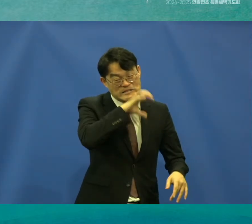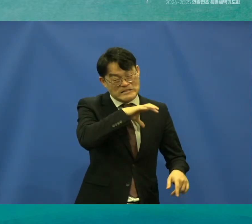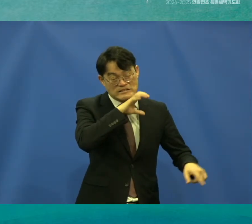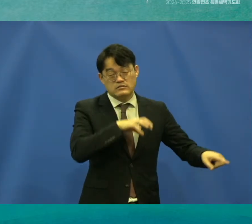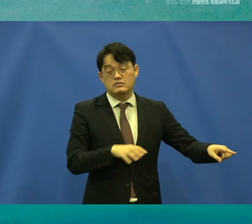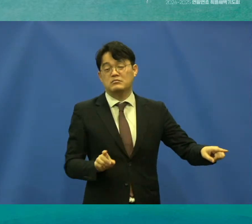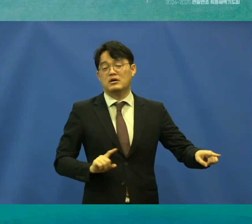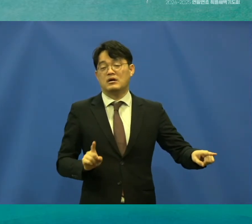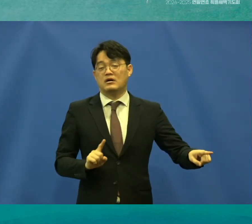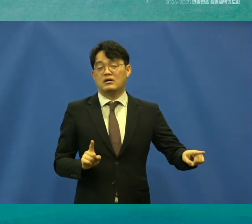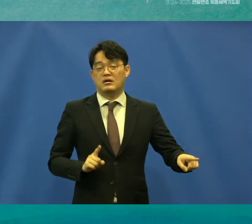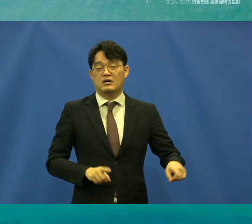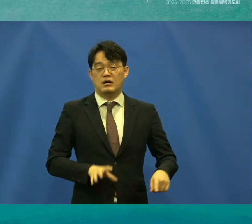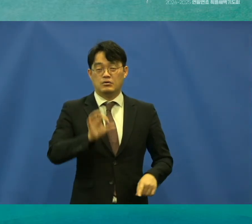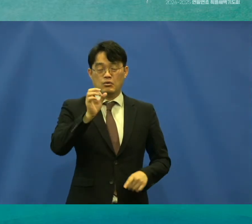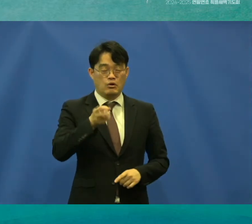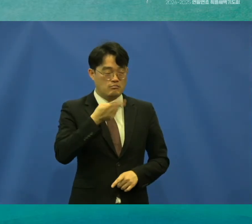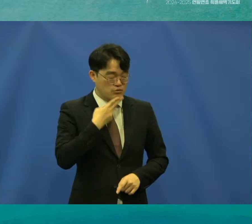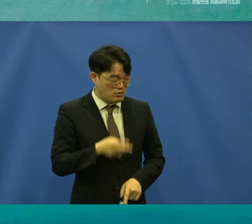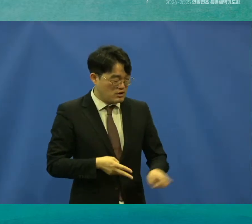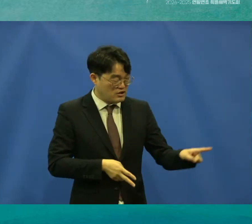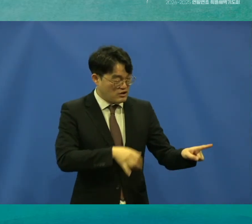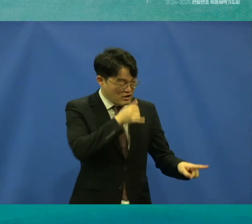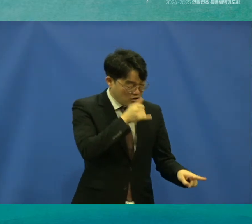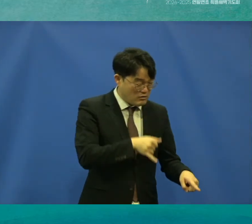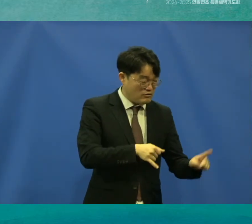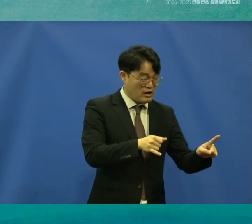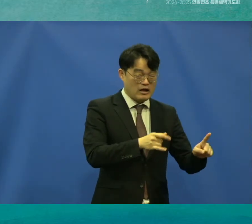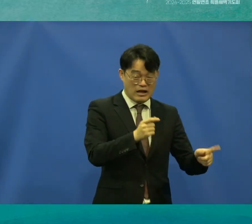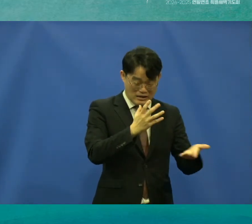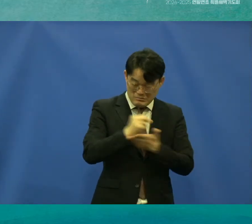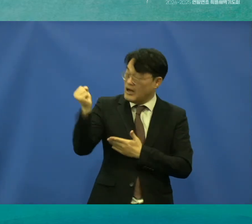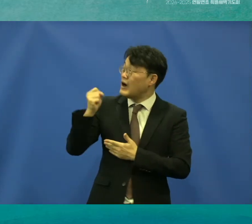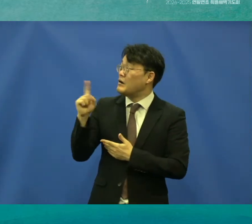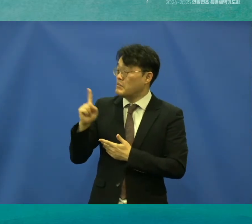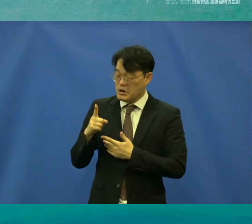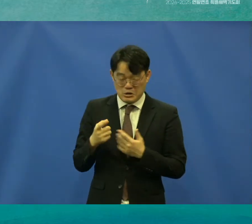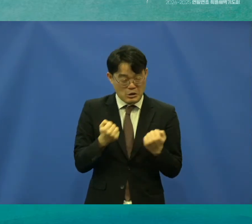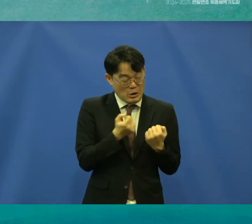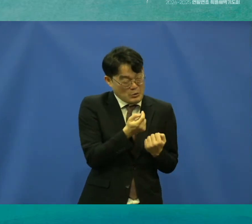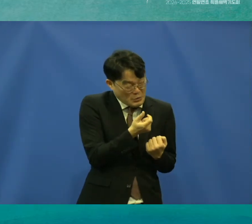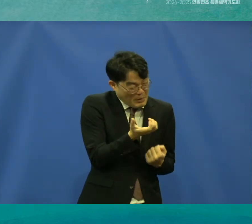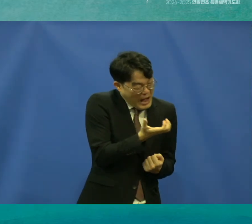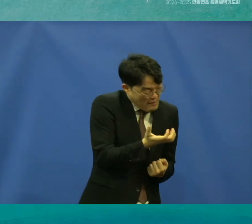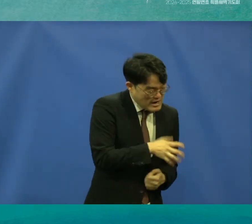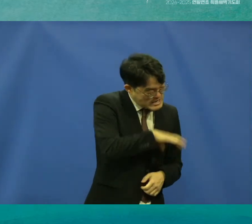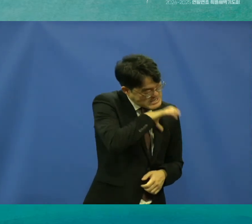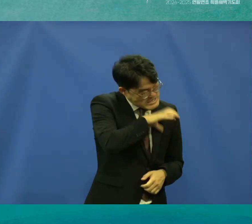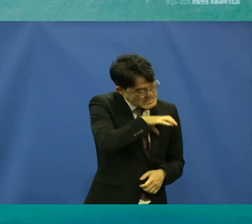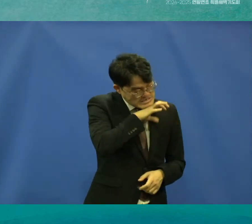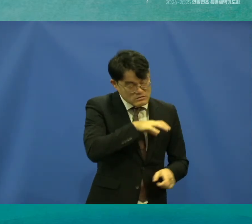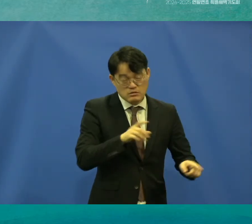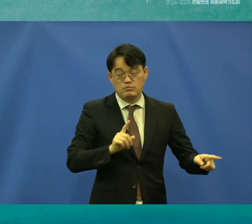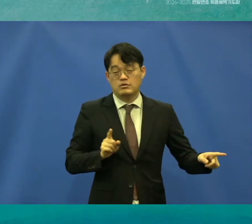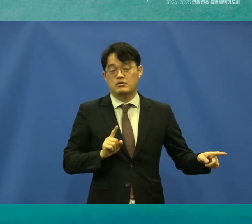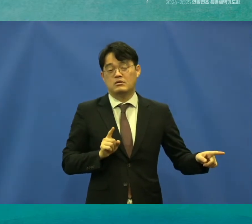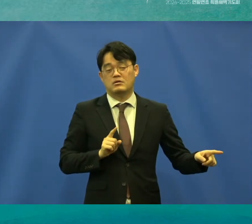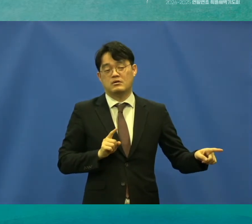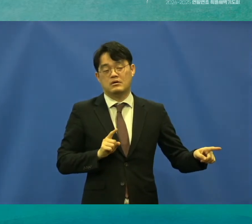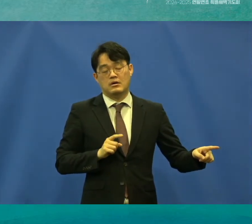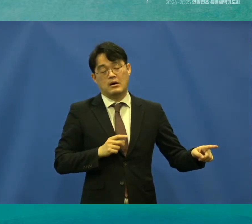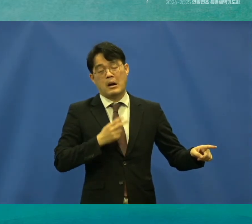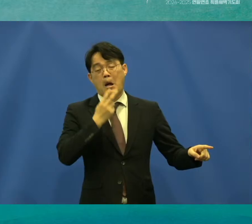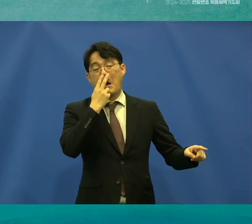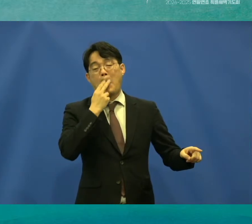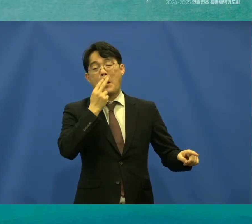이게 없어서 투정하고, 뭐 그것 때문에 불편하다고 투정하고. 여러분, 삶의 본질을 놓치면 사람이